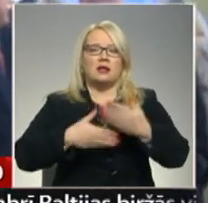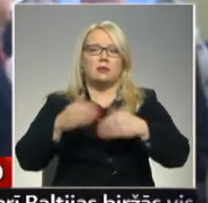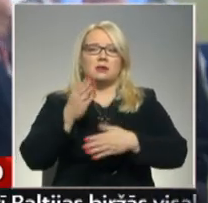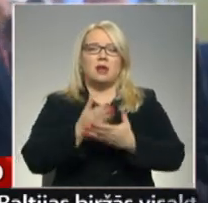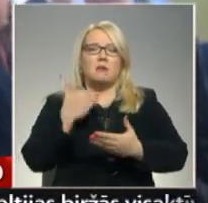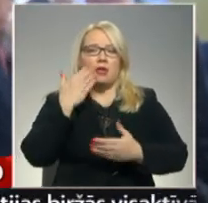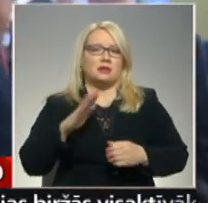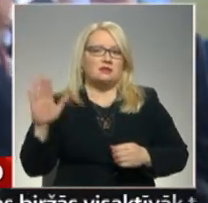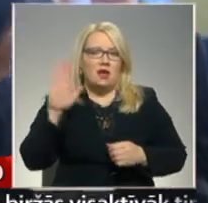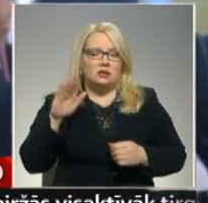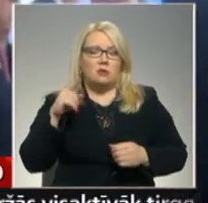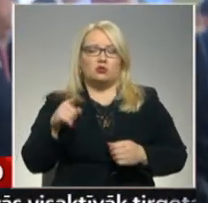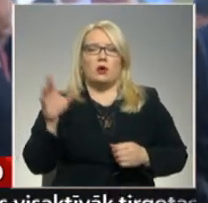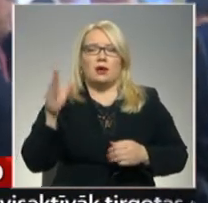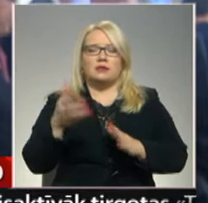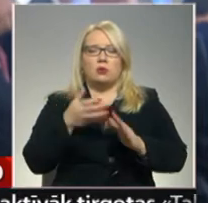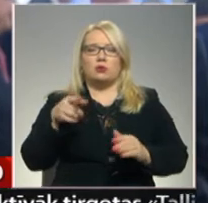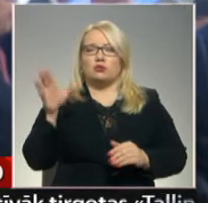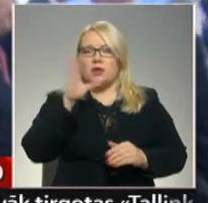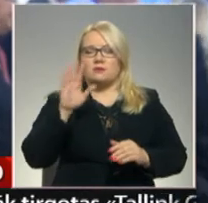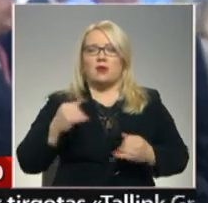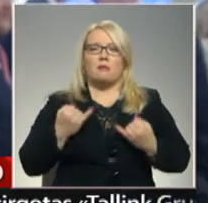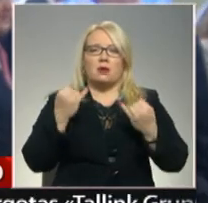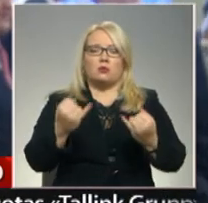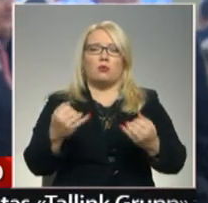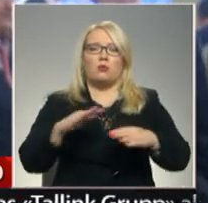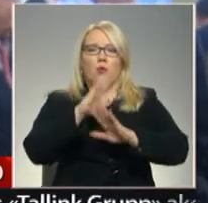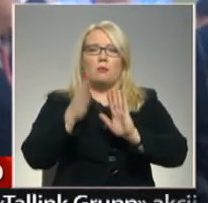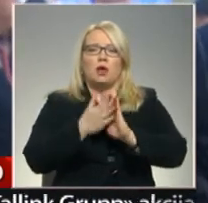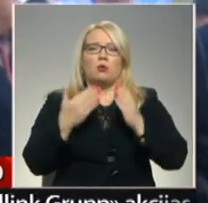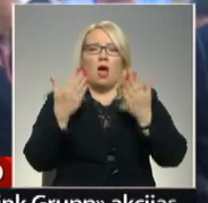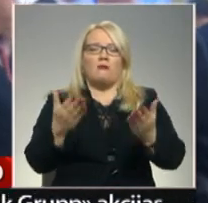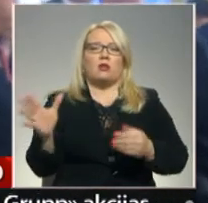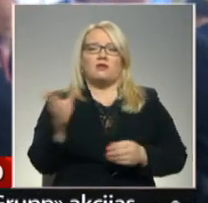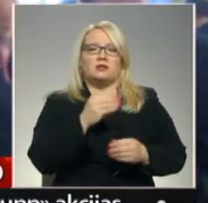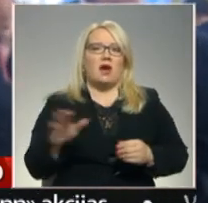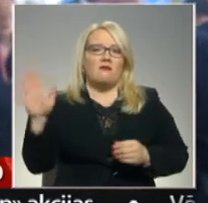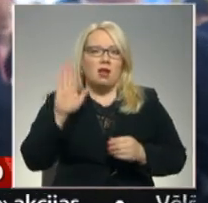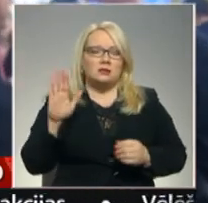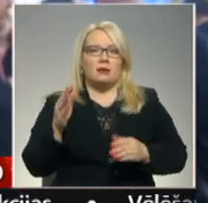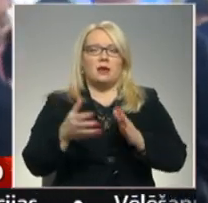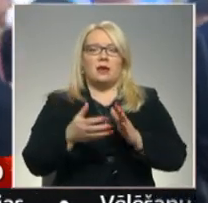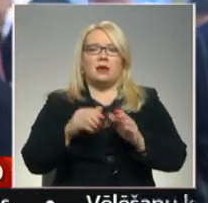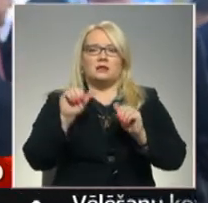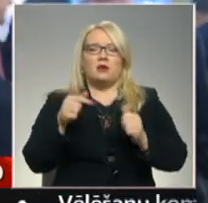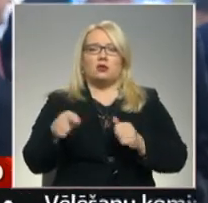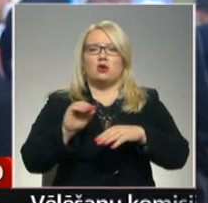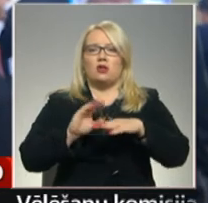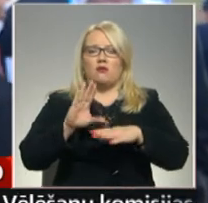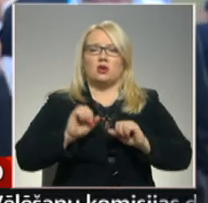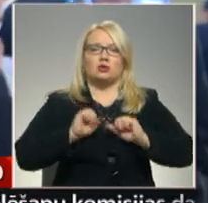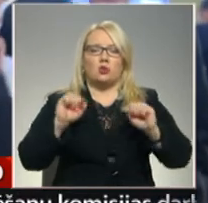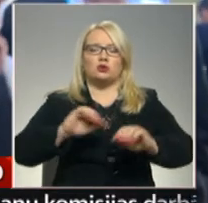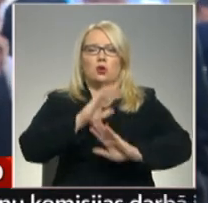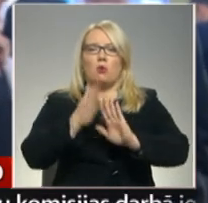šo lielisko iespēju, mēs varētu pasniegt kopīgu dāvanu visām Baltijas valstīm, izveidojot šādu fondu, kas varētu nodrošināt